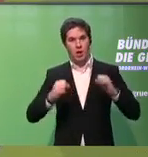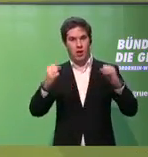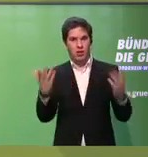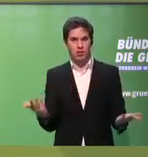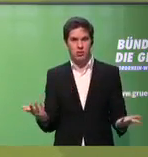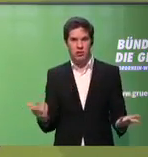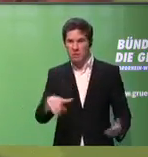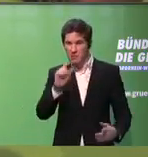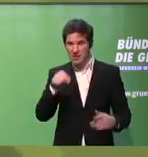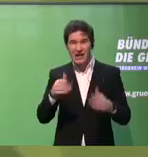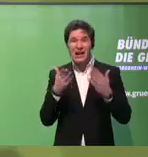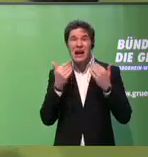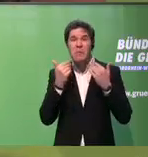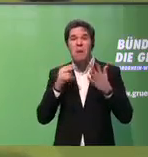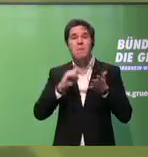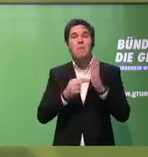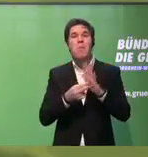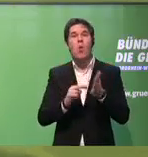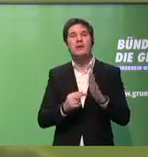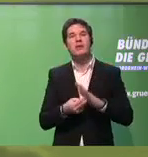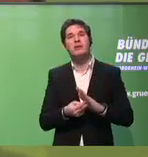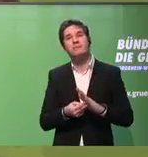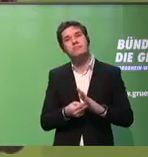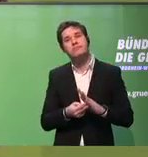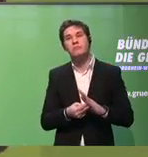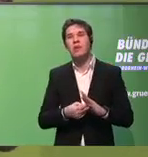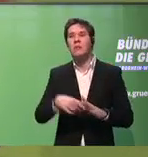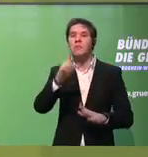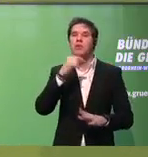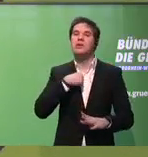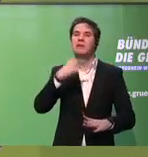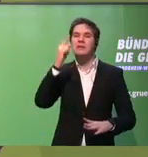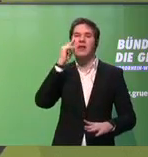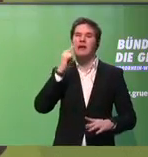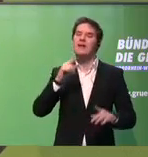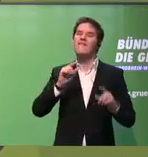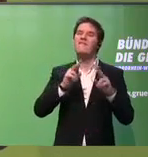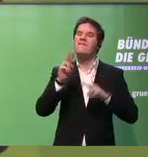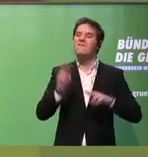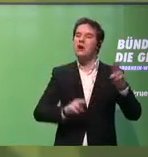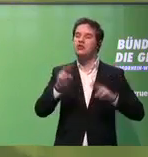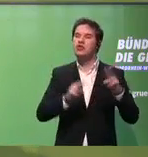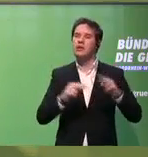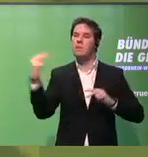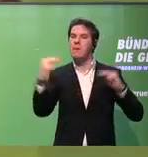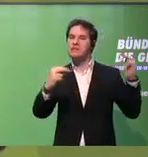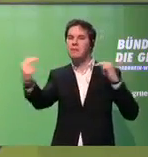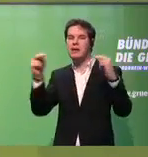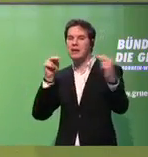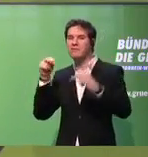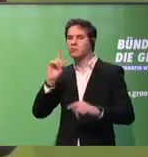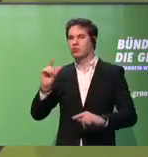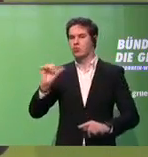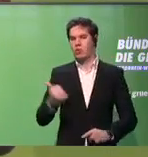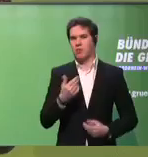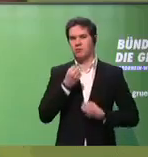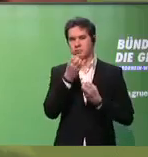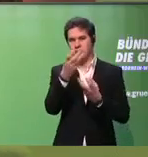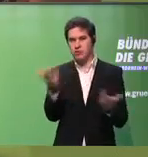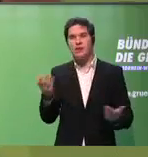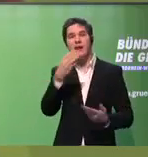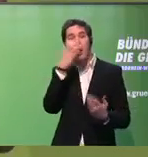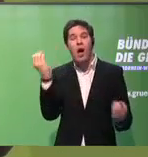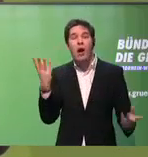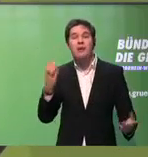in Zukunft von verschiedenen Polen aus neu erzählen müssen. Das Ziel CO2-Reduktion, das ist